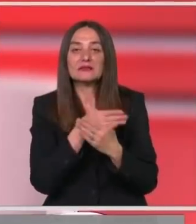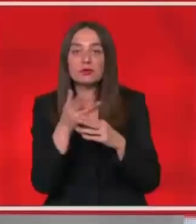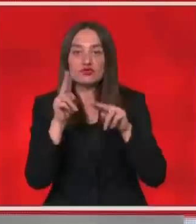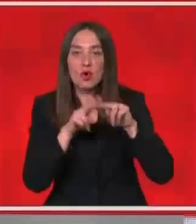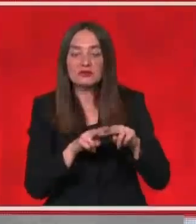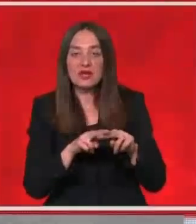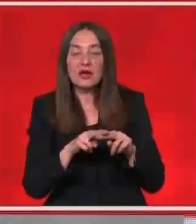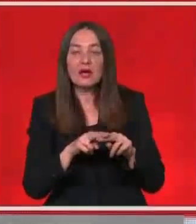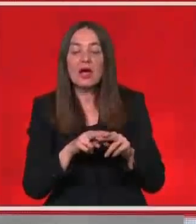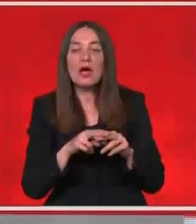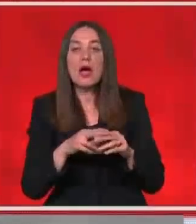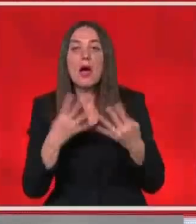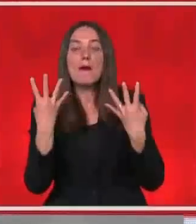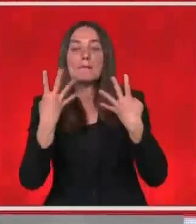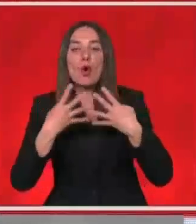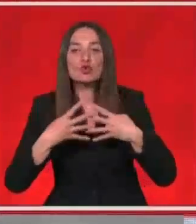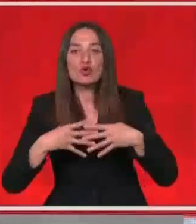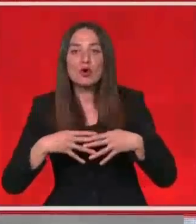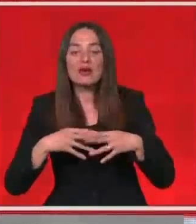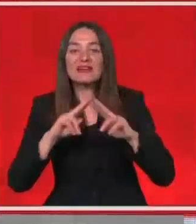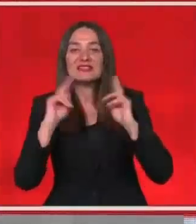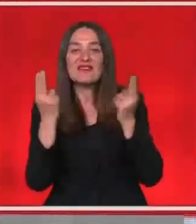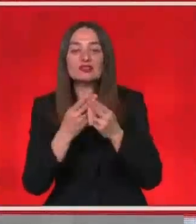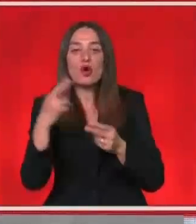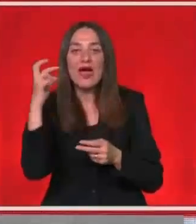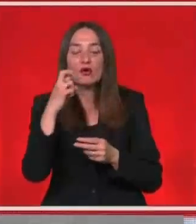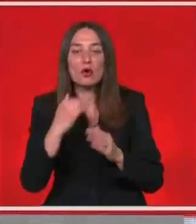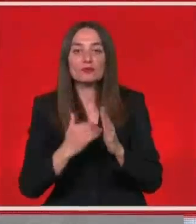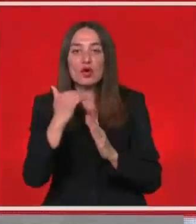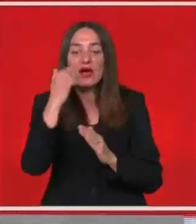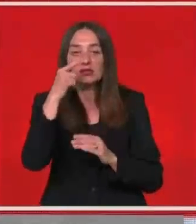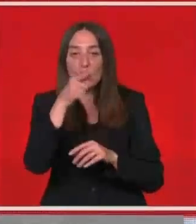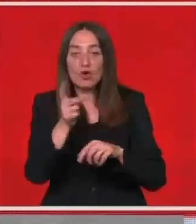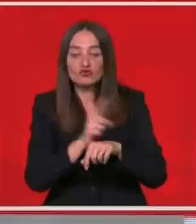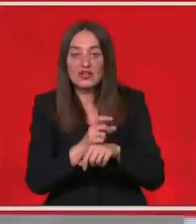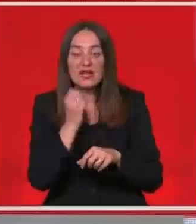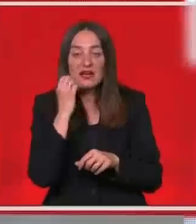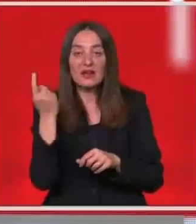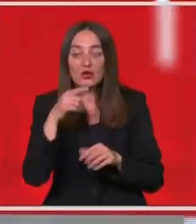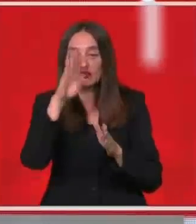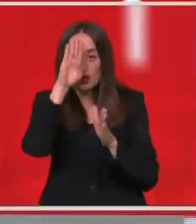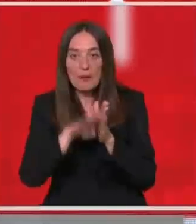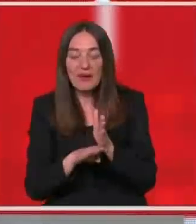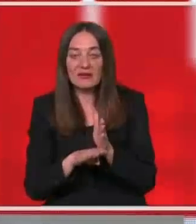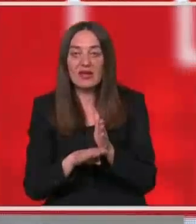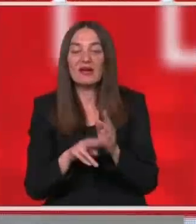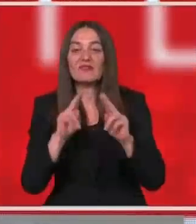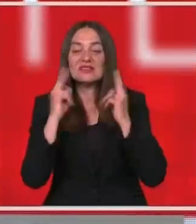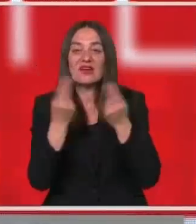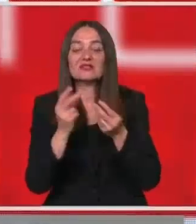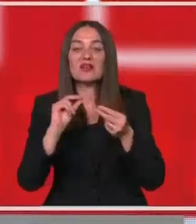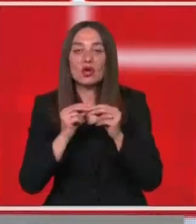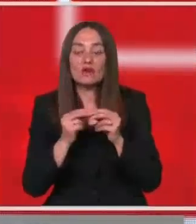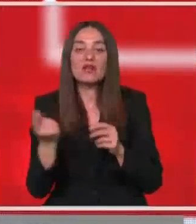ostalog motor svetskog ekonomskog rasta. Onog časa kada je došlo do pada svetske